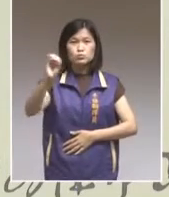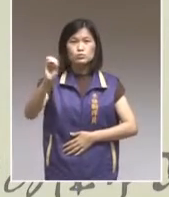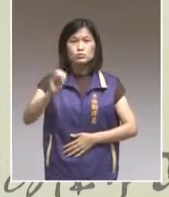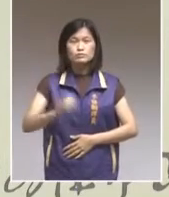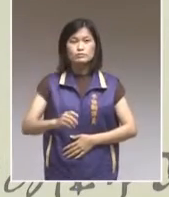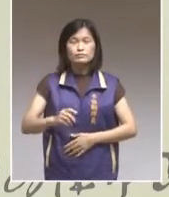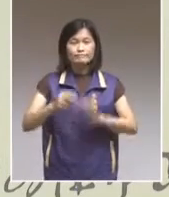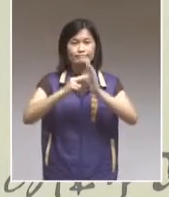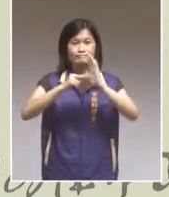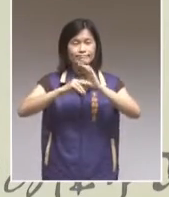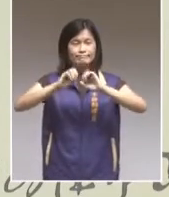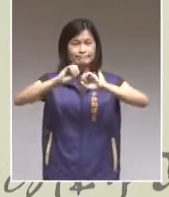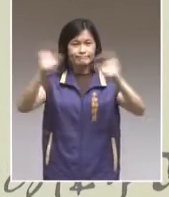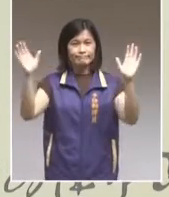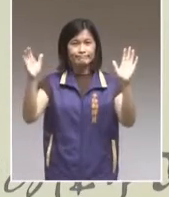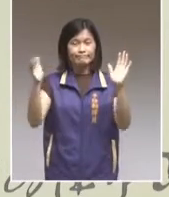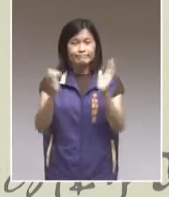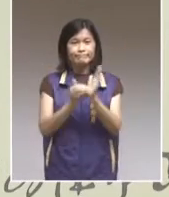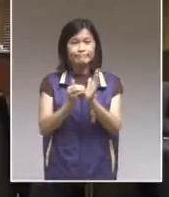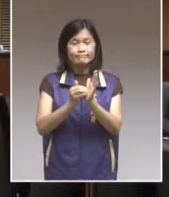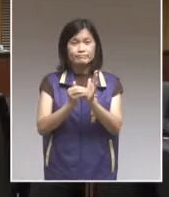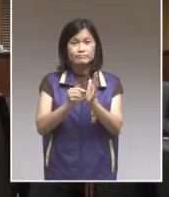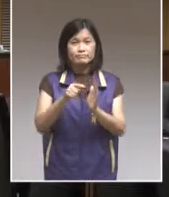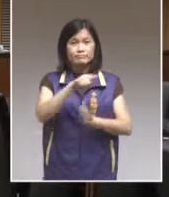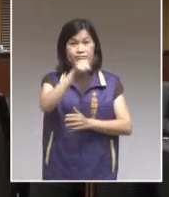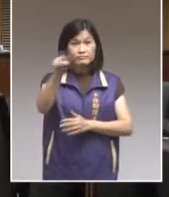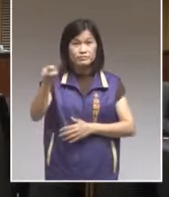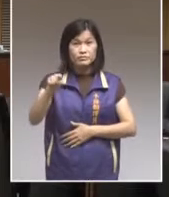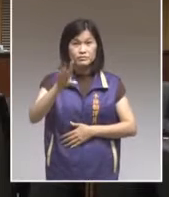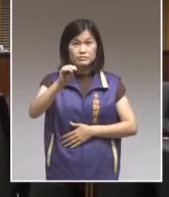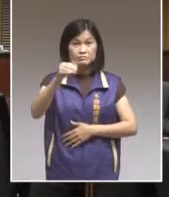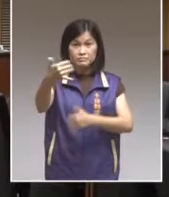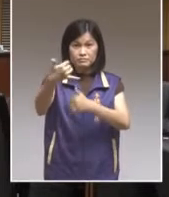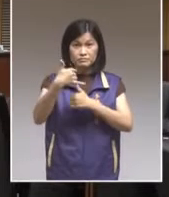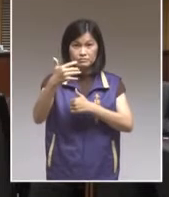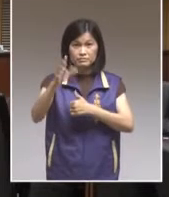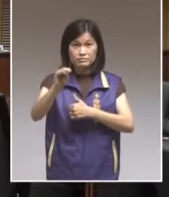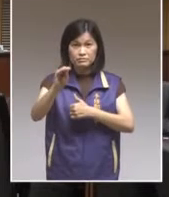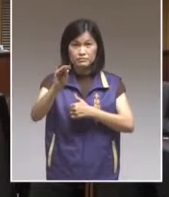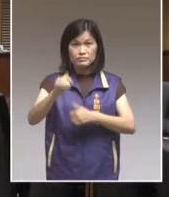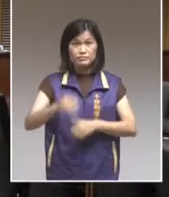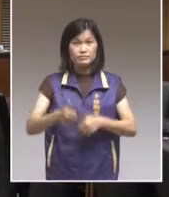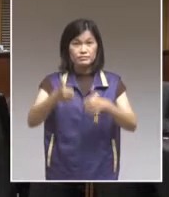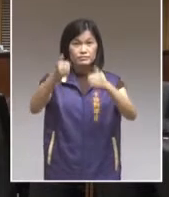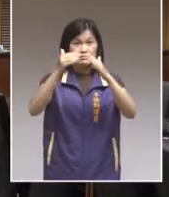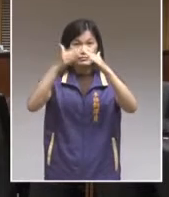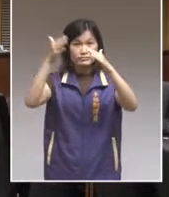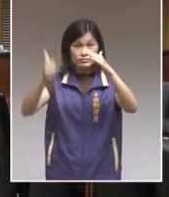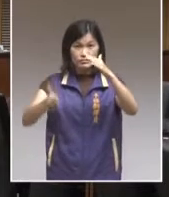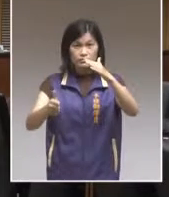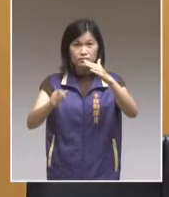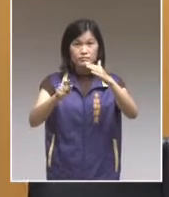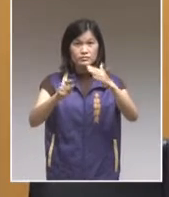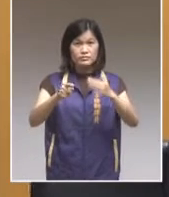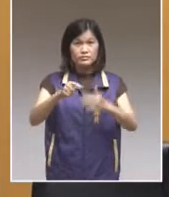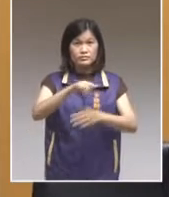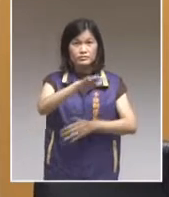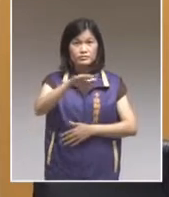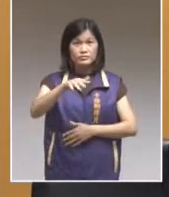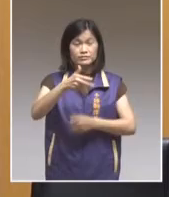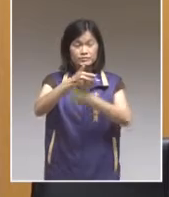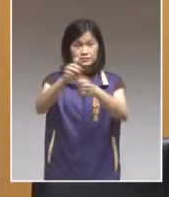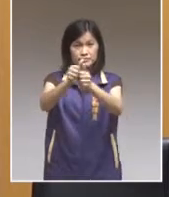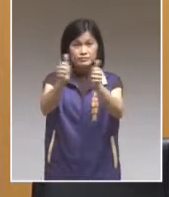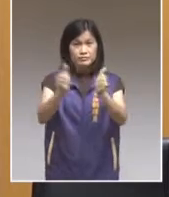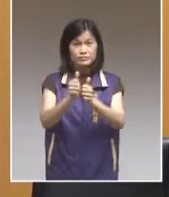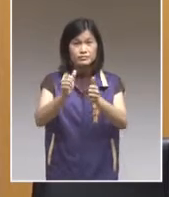跟大家做以上的说明、不晓得各位、有什么问题。 好，谢谢市长。那请在场的媒体朋友、